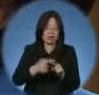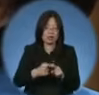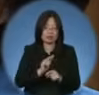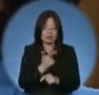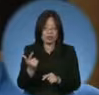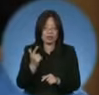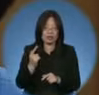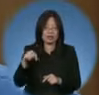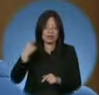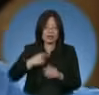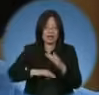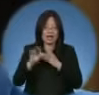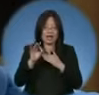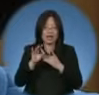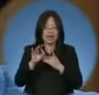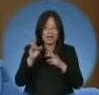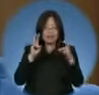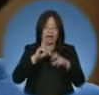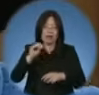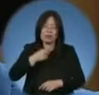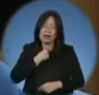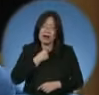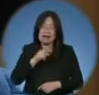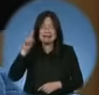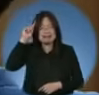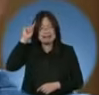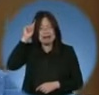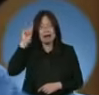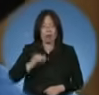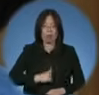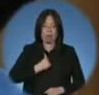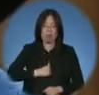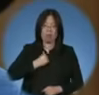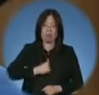되면 다음 날 출근할 생각하면 짜증 나고 아 화딱지 나고